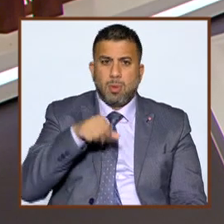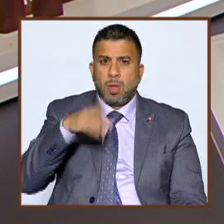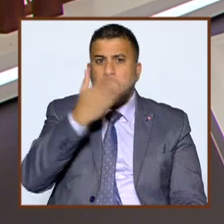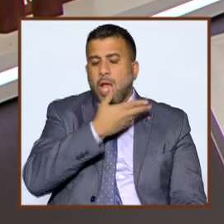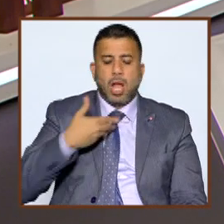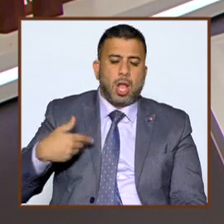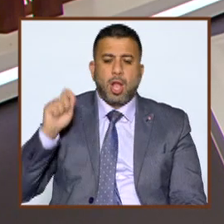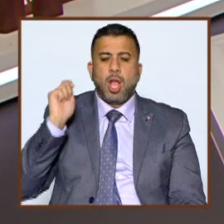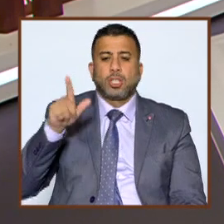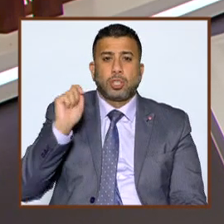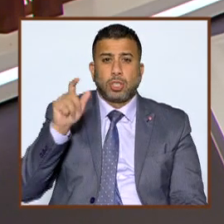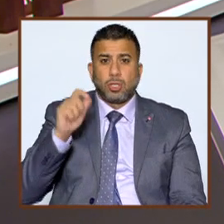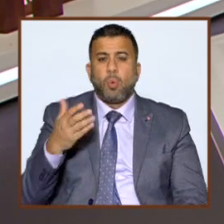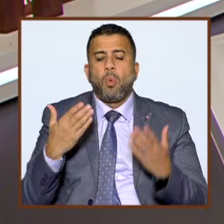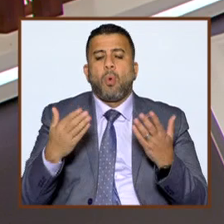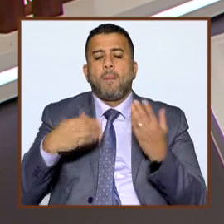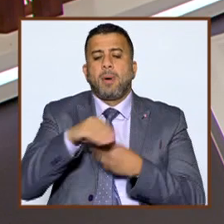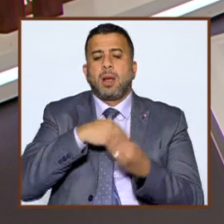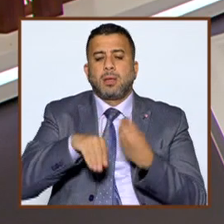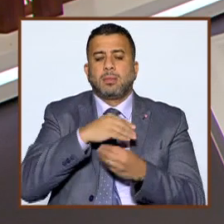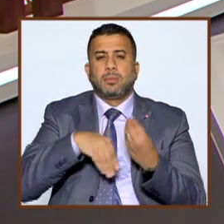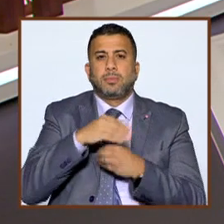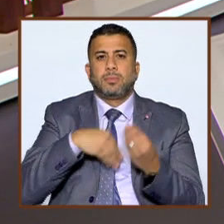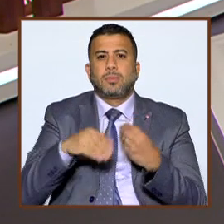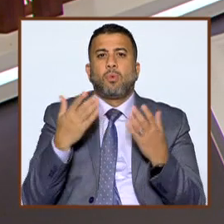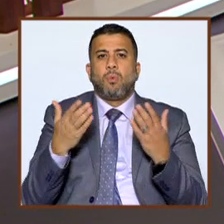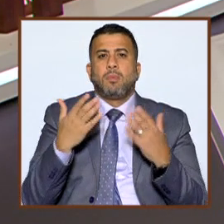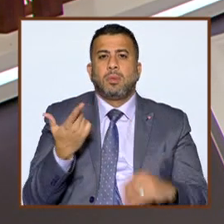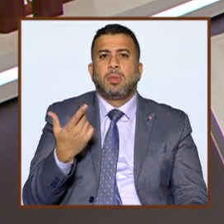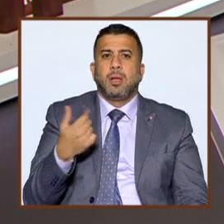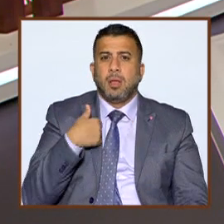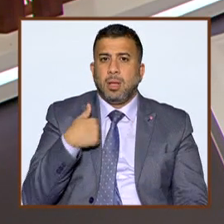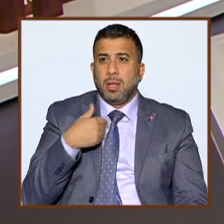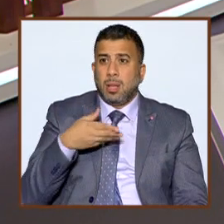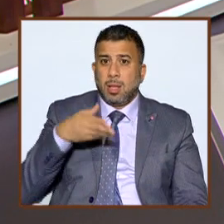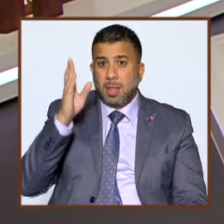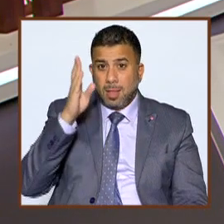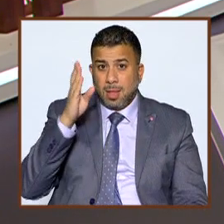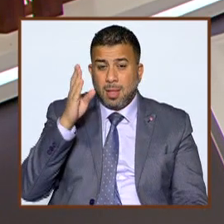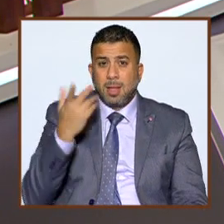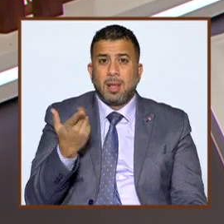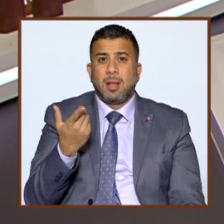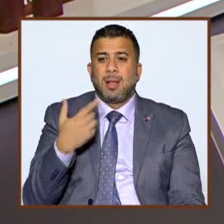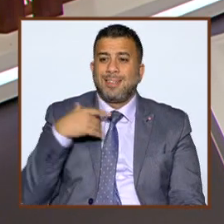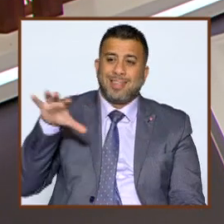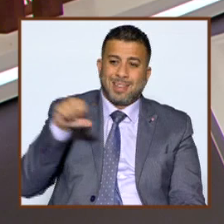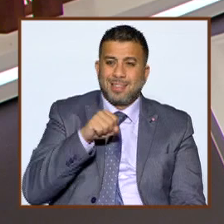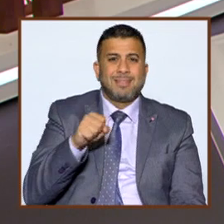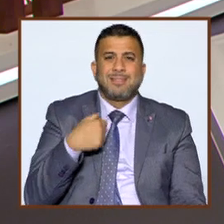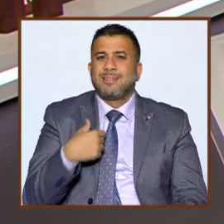الحج والعمرة، فأنا رحت لكن لن أستطيع أن أذهب أخذها